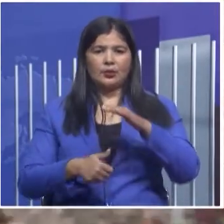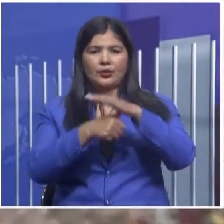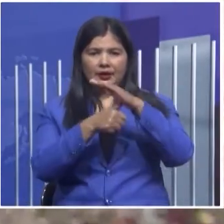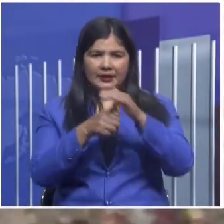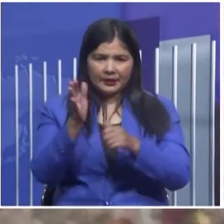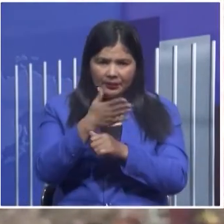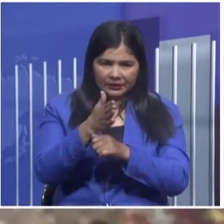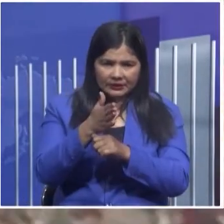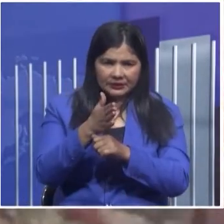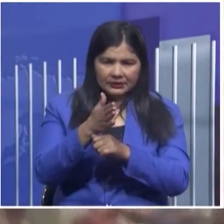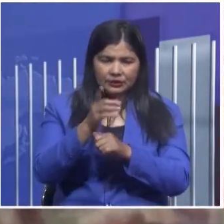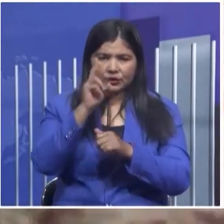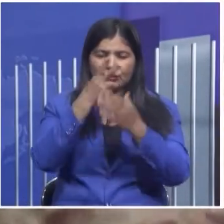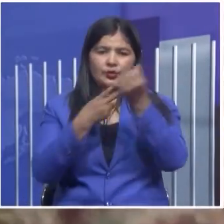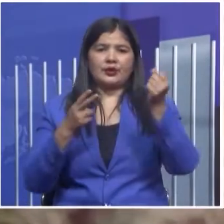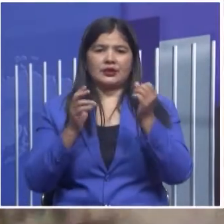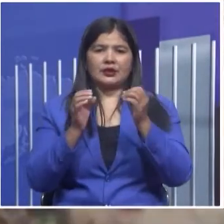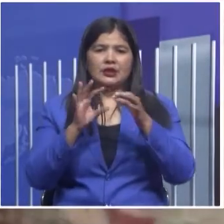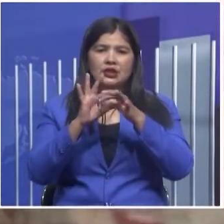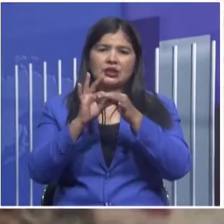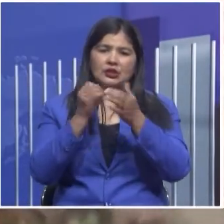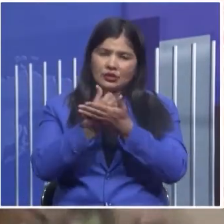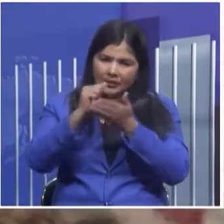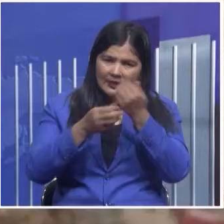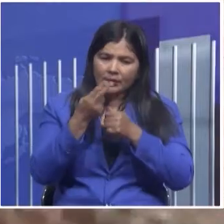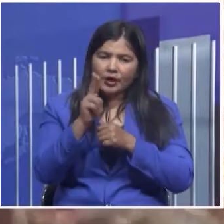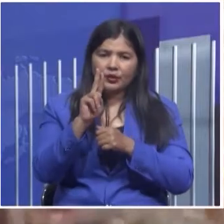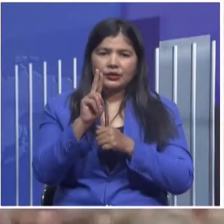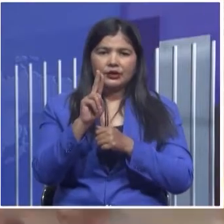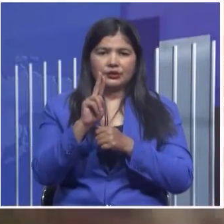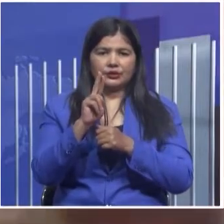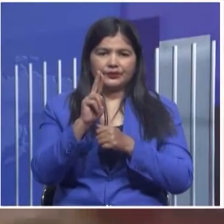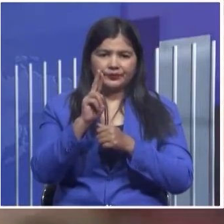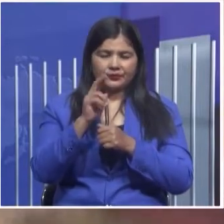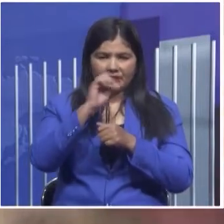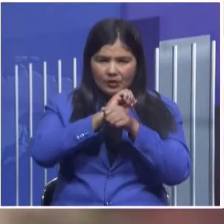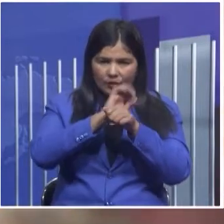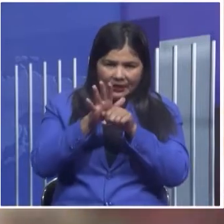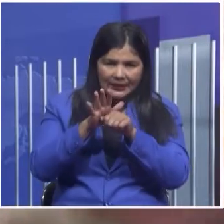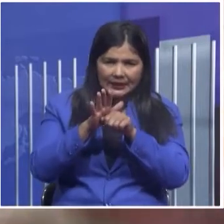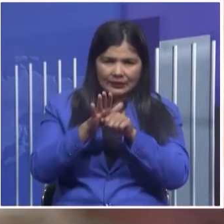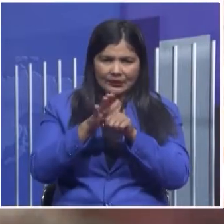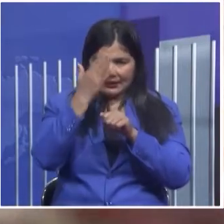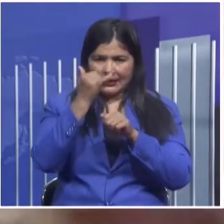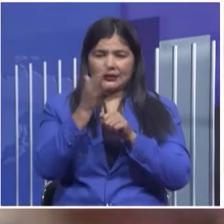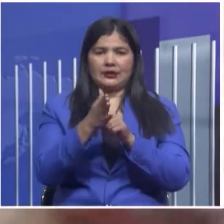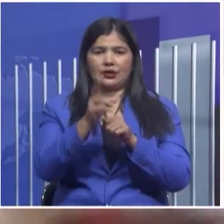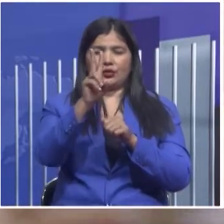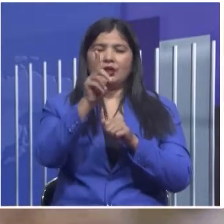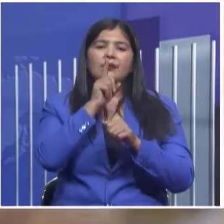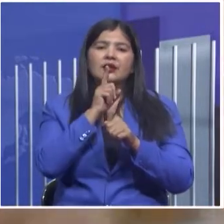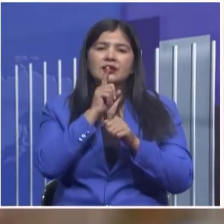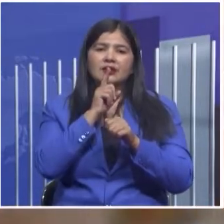नेपालका प्रधानमन्त्री बीच द्विपक्षीय समझदारी भएको थियो, तर आयोजना कोरोना महामारीको कारण झन्डै 2 धकेलिएको